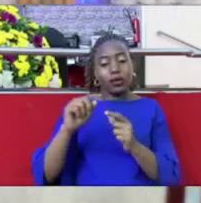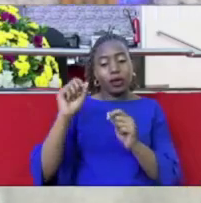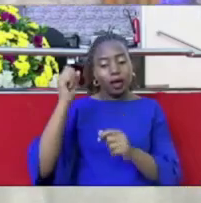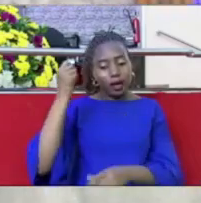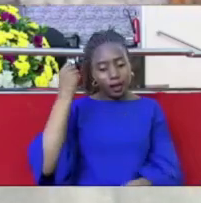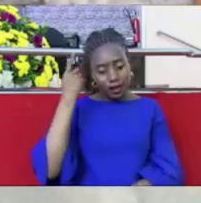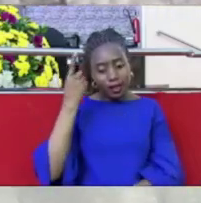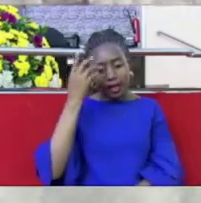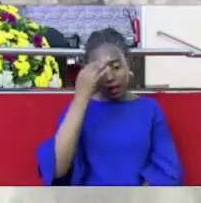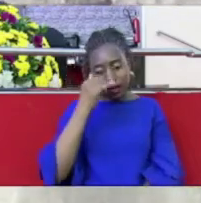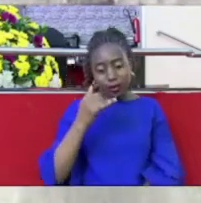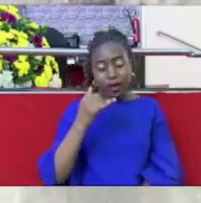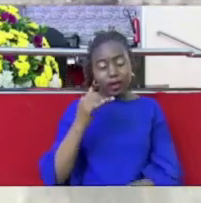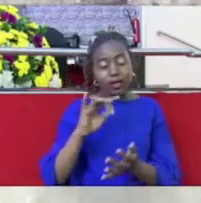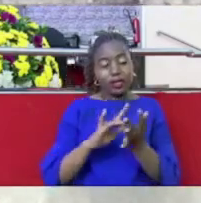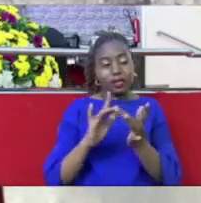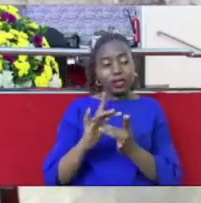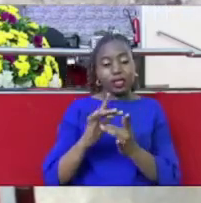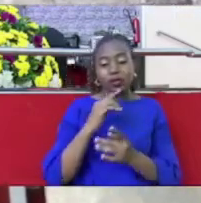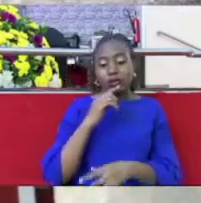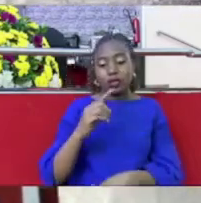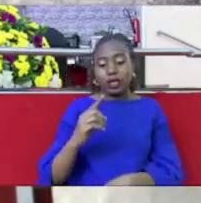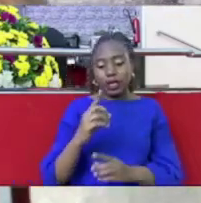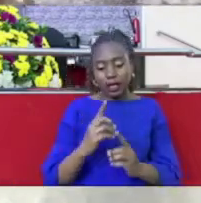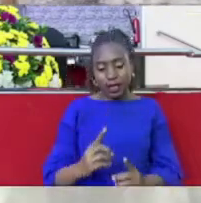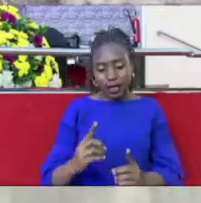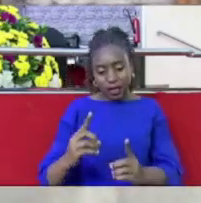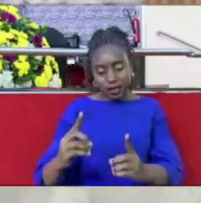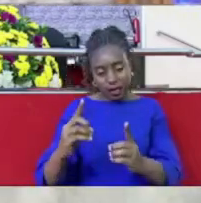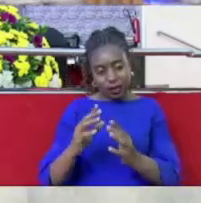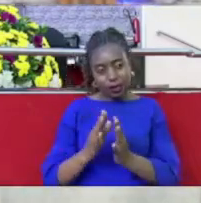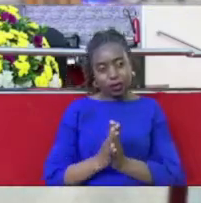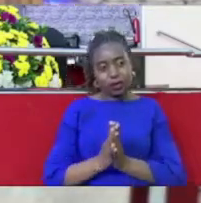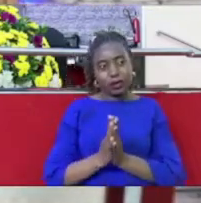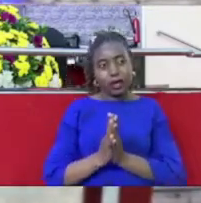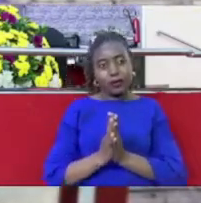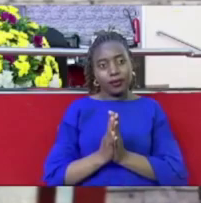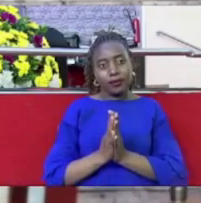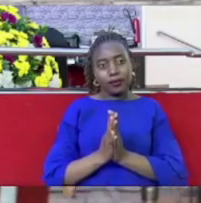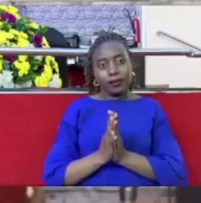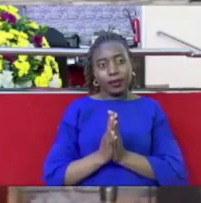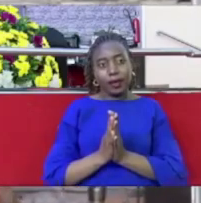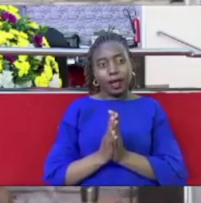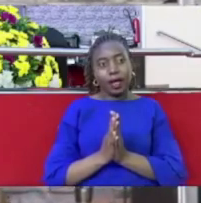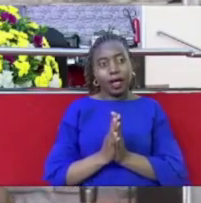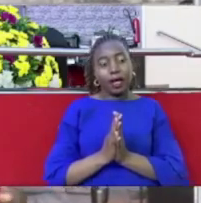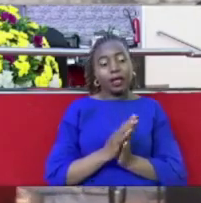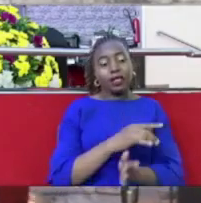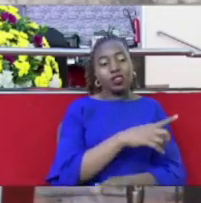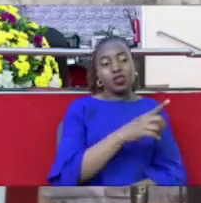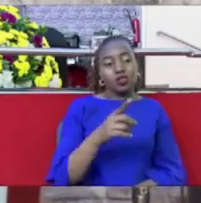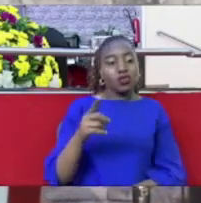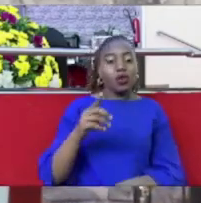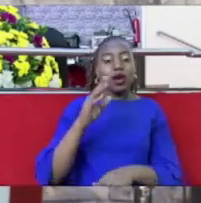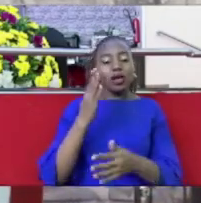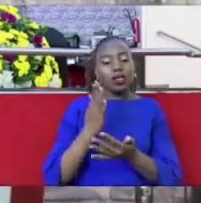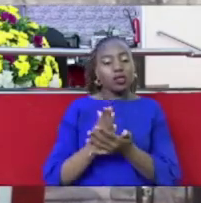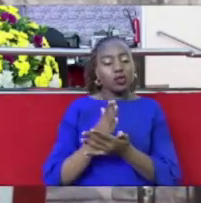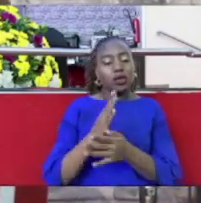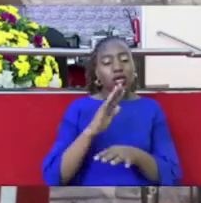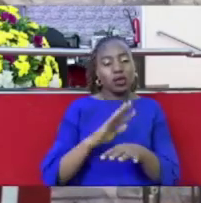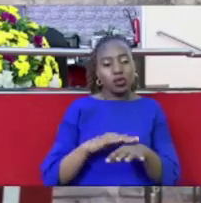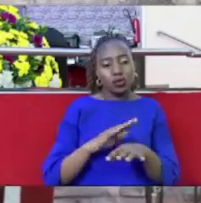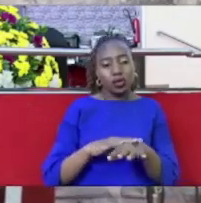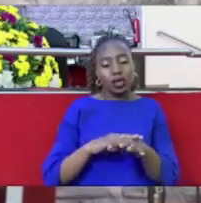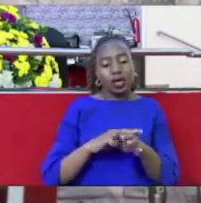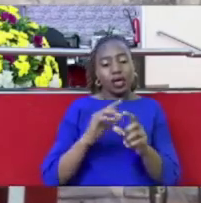you fathers, utaelewa kwa nini Yesu alikuwa anawaambia wafuasi, I know you are very good in gifting your children. Nyinyi kina baba najua nyinyi ni wazuri sana